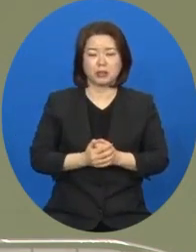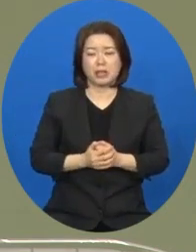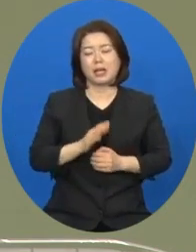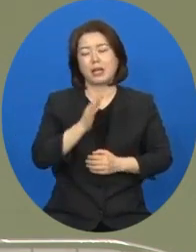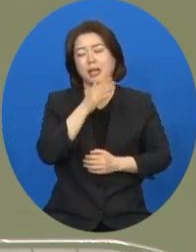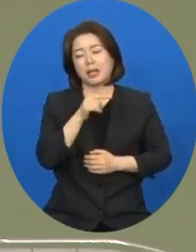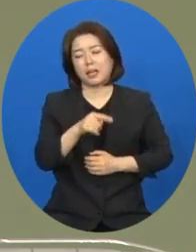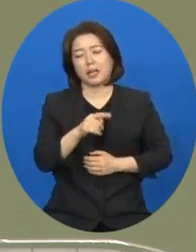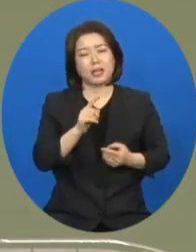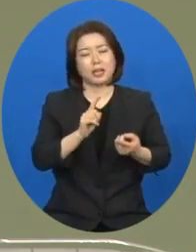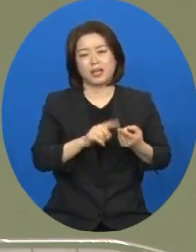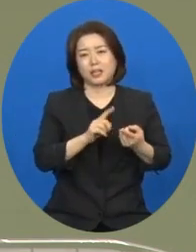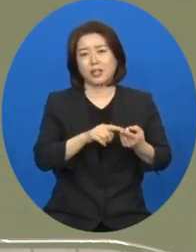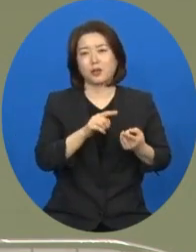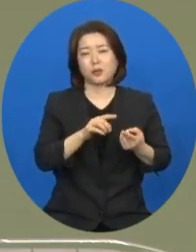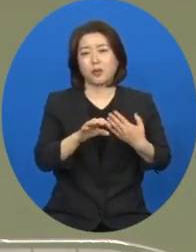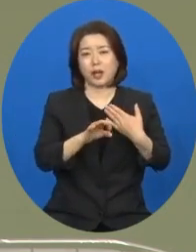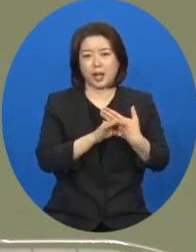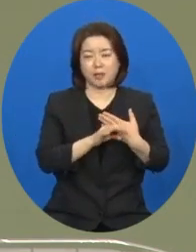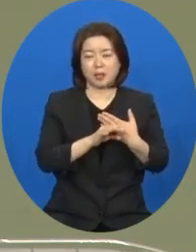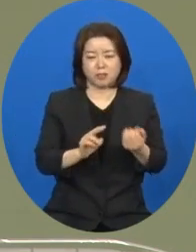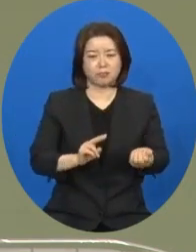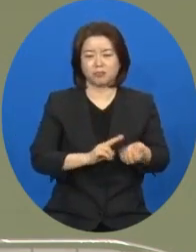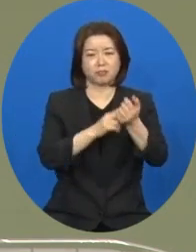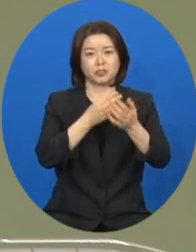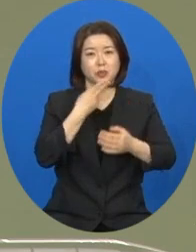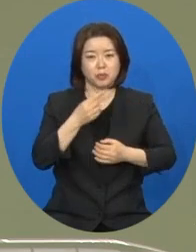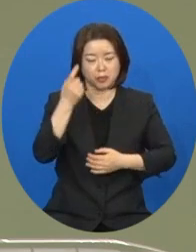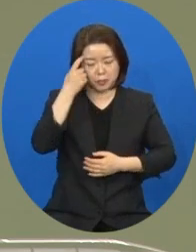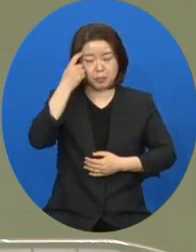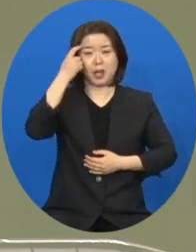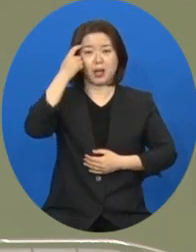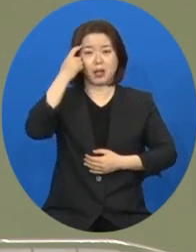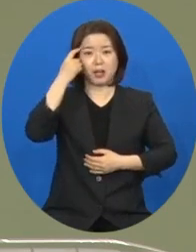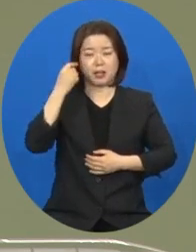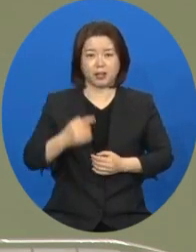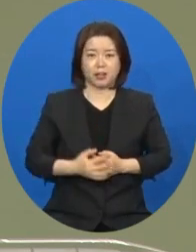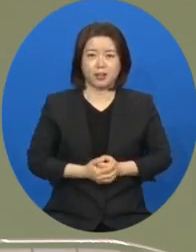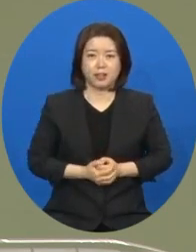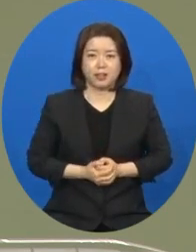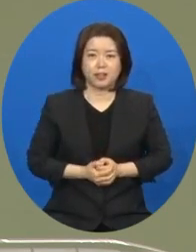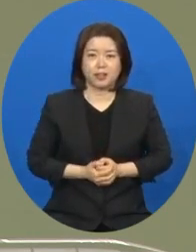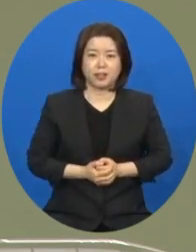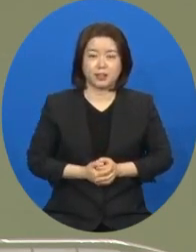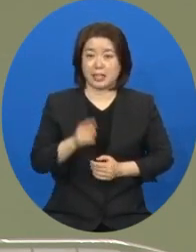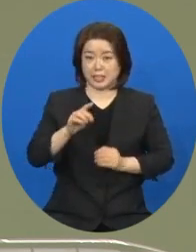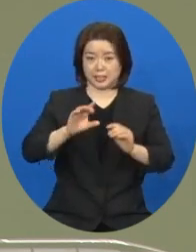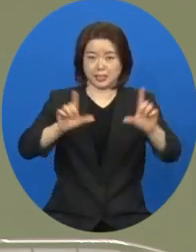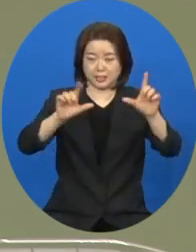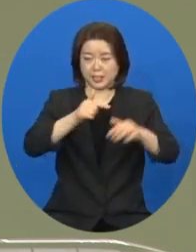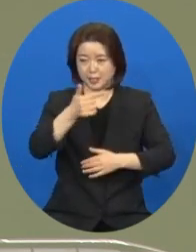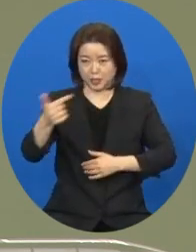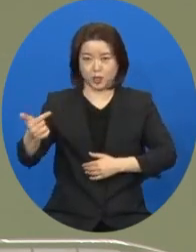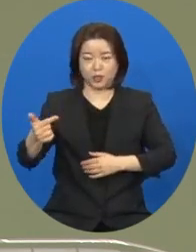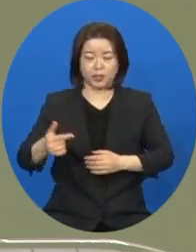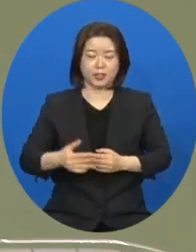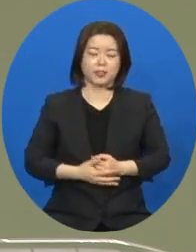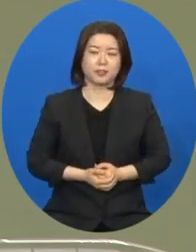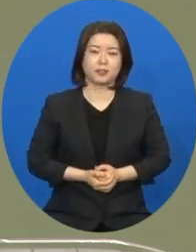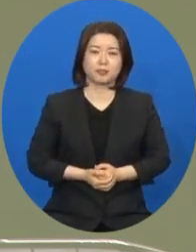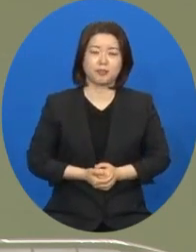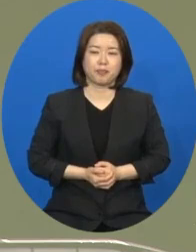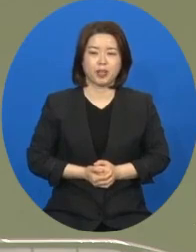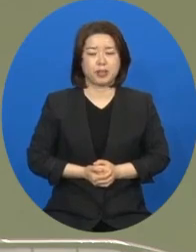역사가 일어나겠나? 그런 생각이 벌떡 들더래요. 그래서 그날 저녁에는